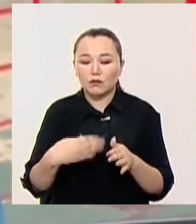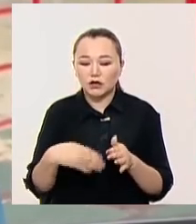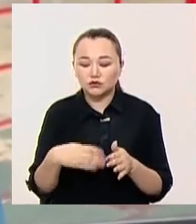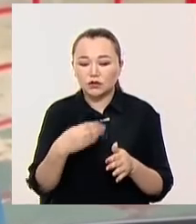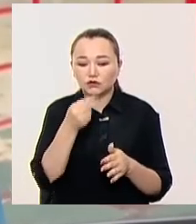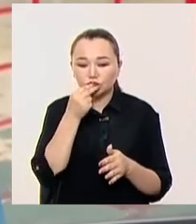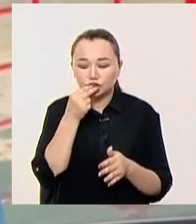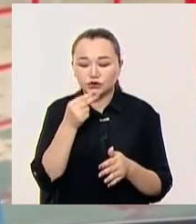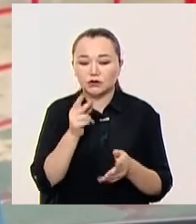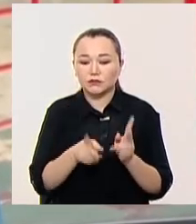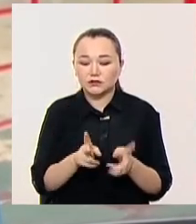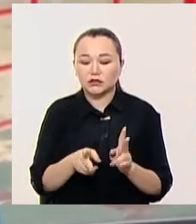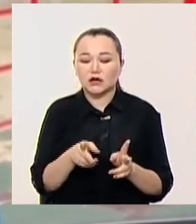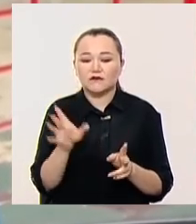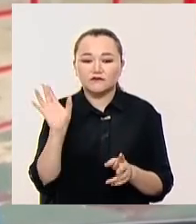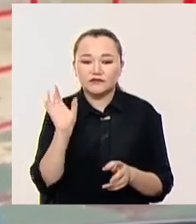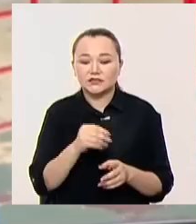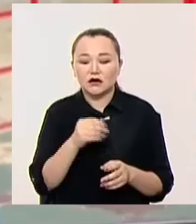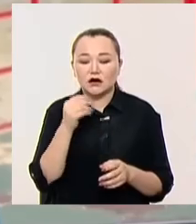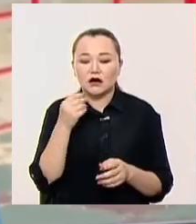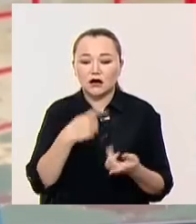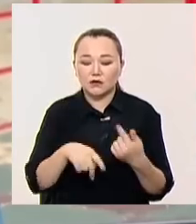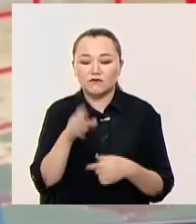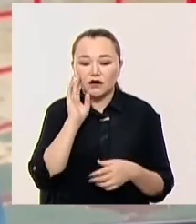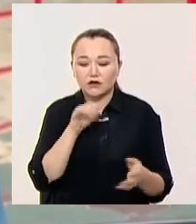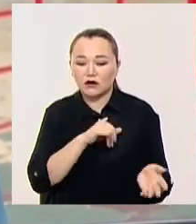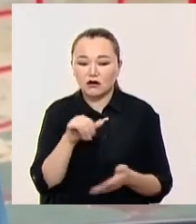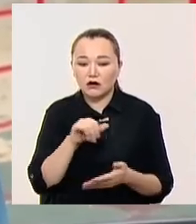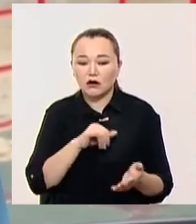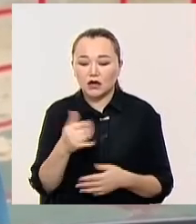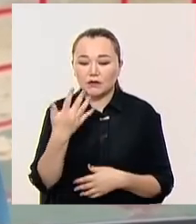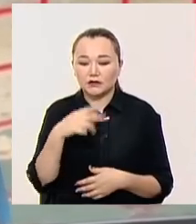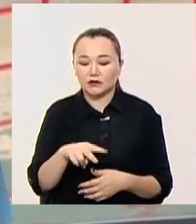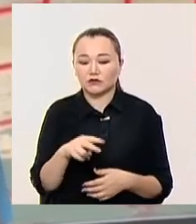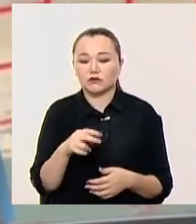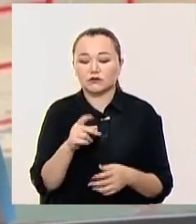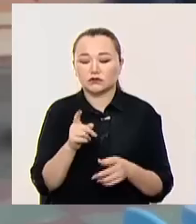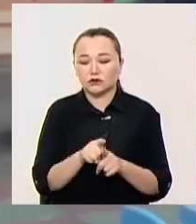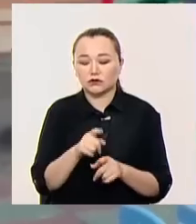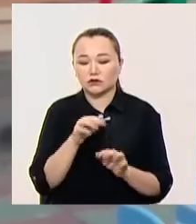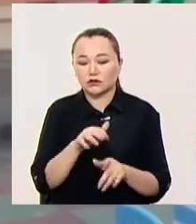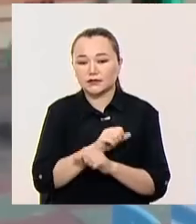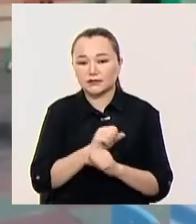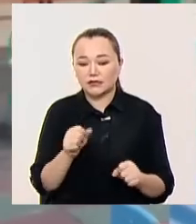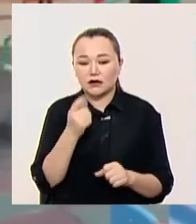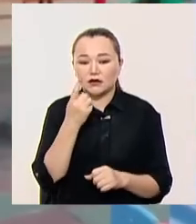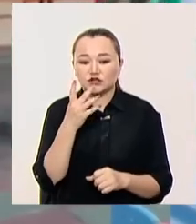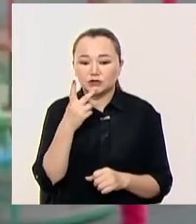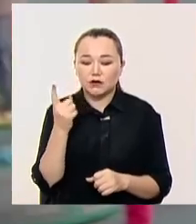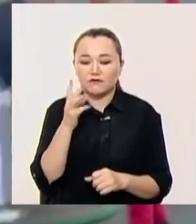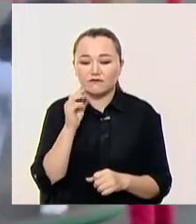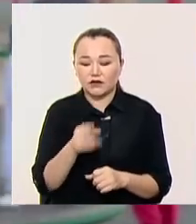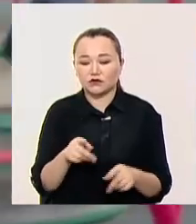бар, тамағың бар пісіретін. Оның бәріне қайта-қайта аняқтан су тасып 5 литровыда. Ода не делает? Бірінші қасырда мынандай